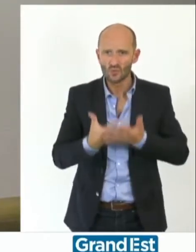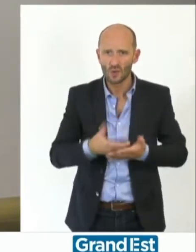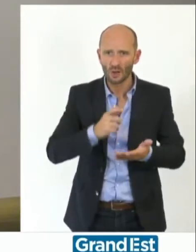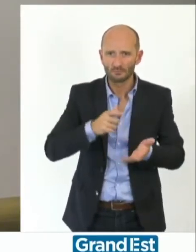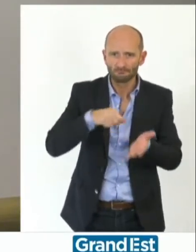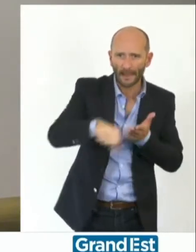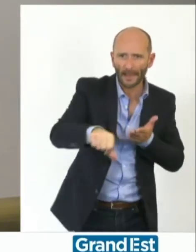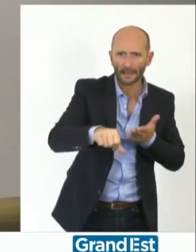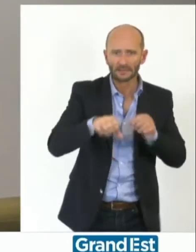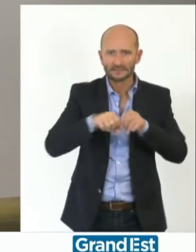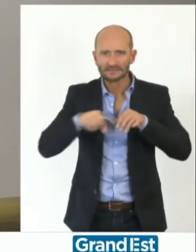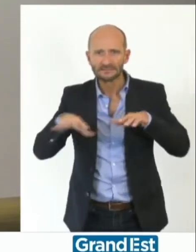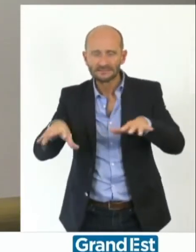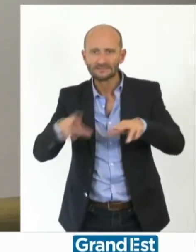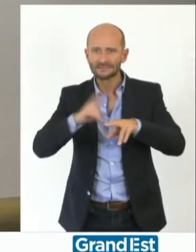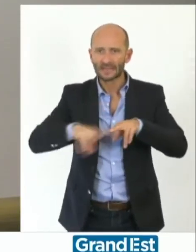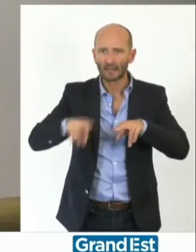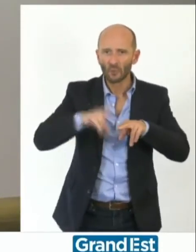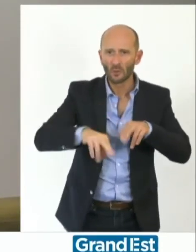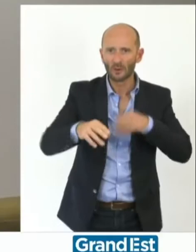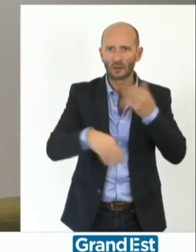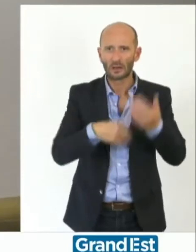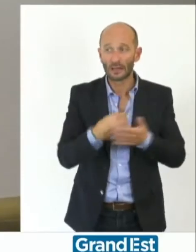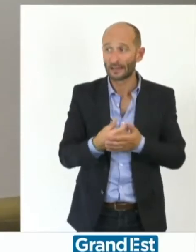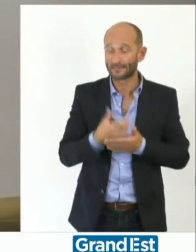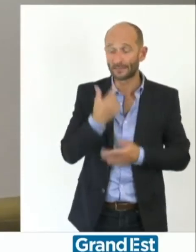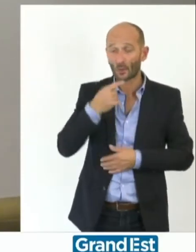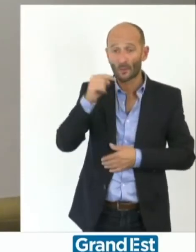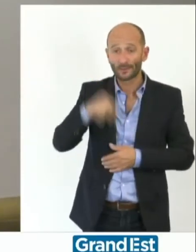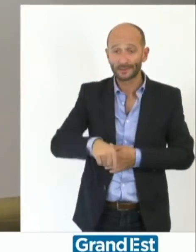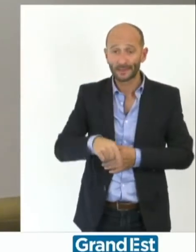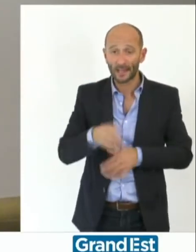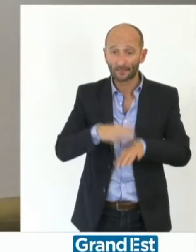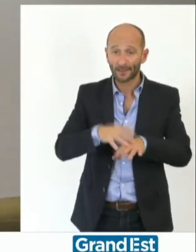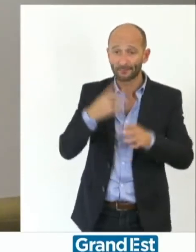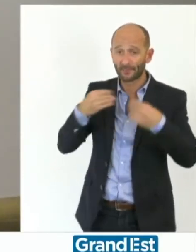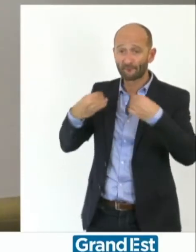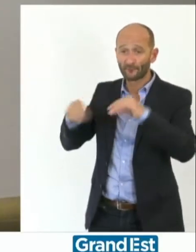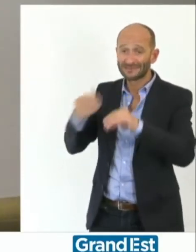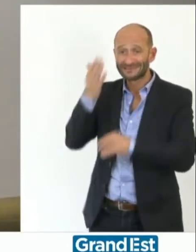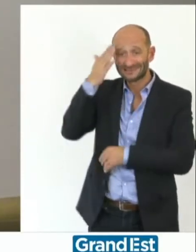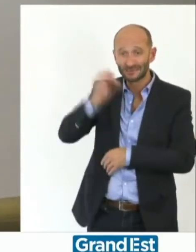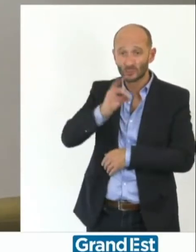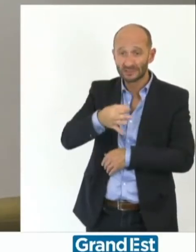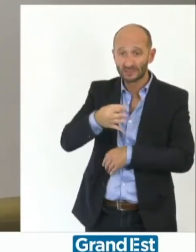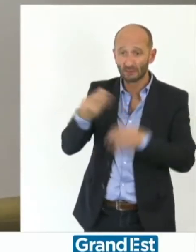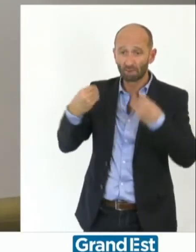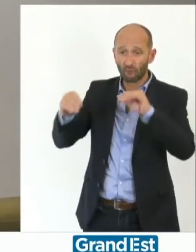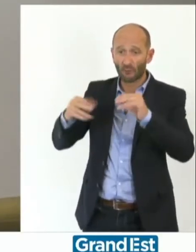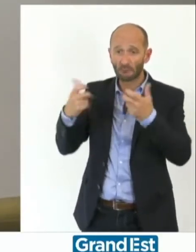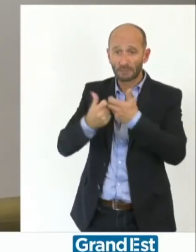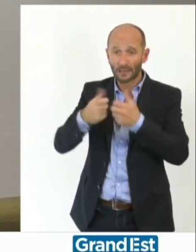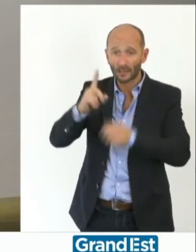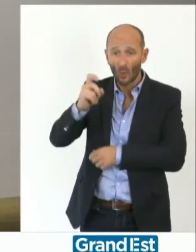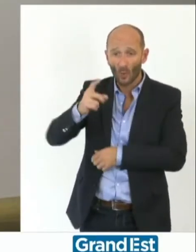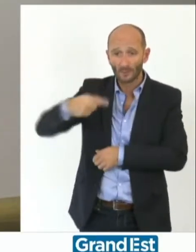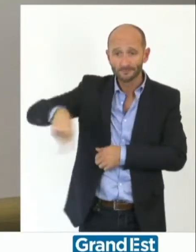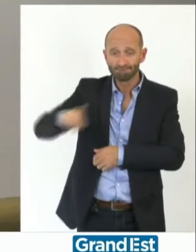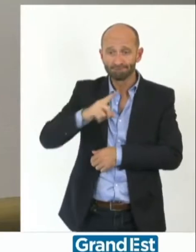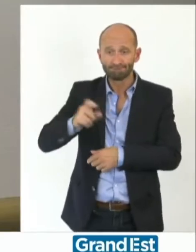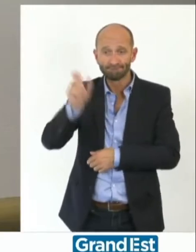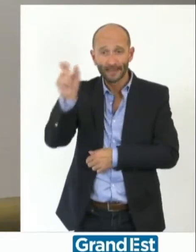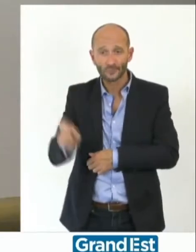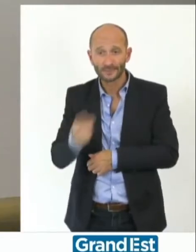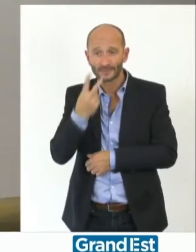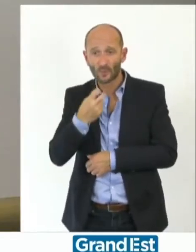sans les répercuter fortement sur le prix de l'eau aux consommateurs alors la région qui dit être au plus près